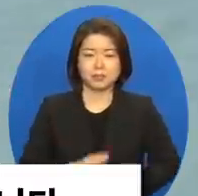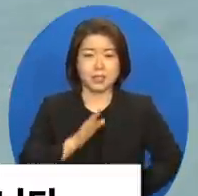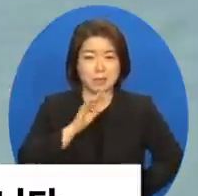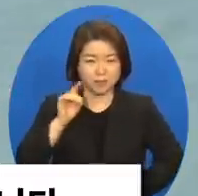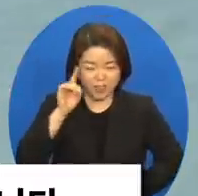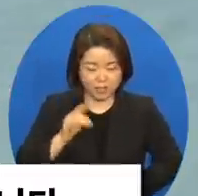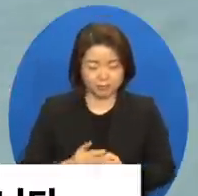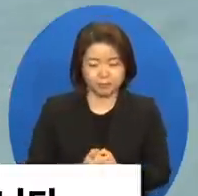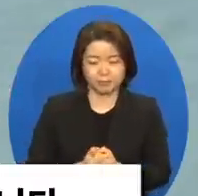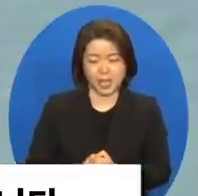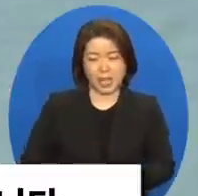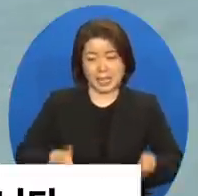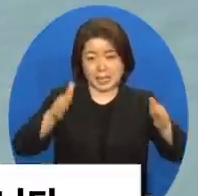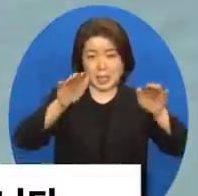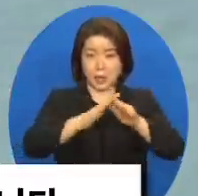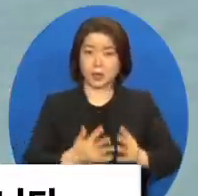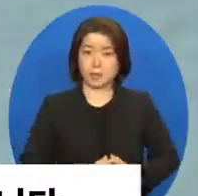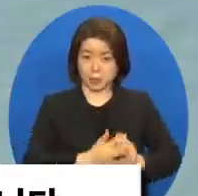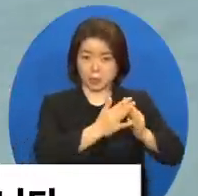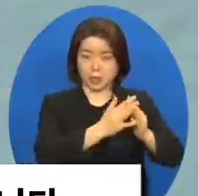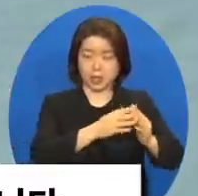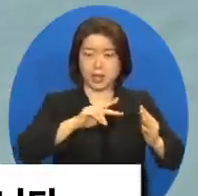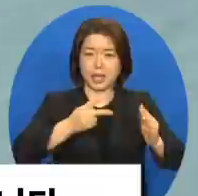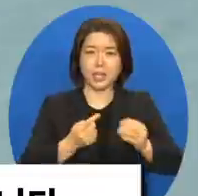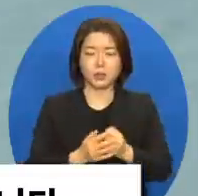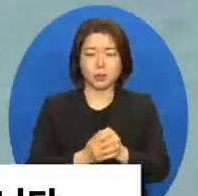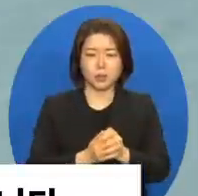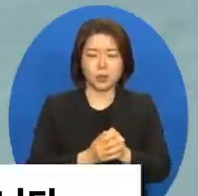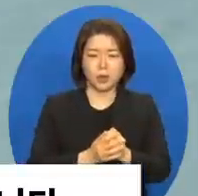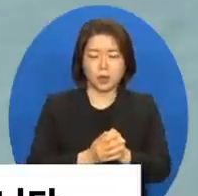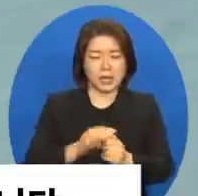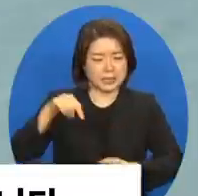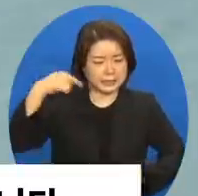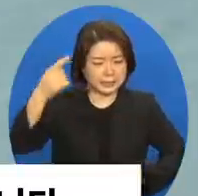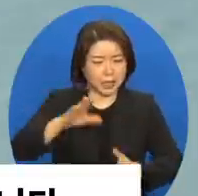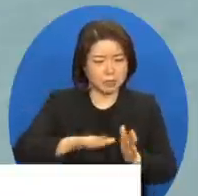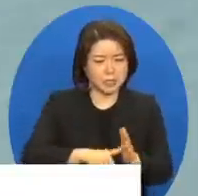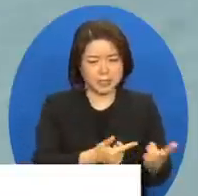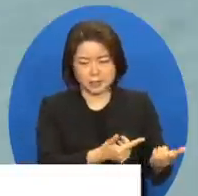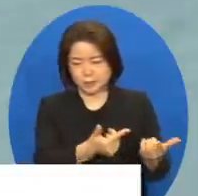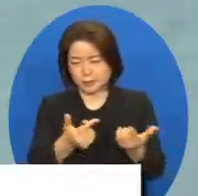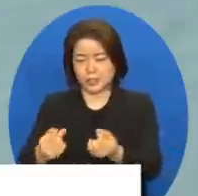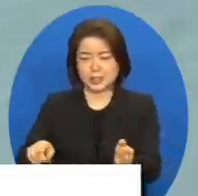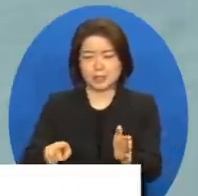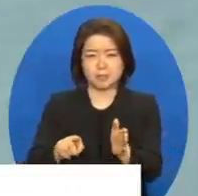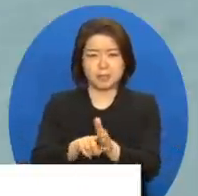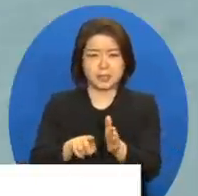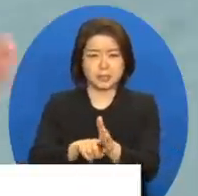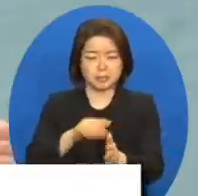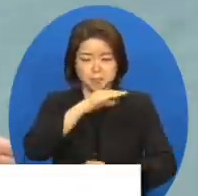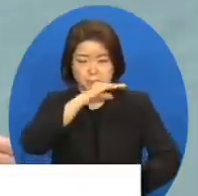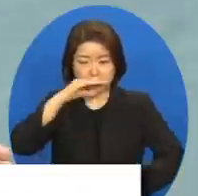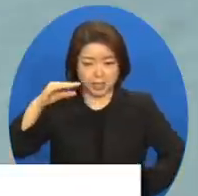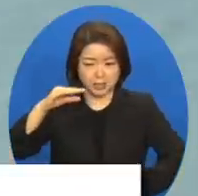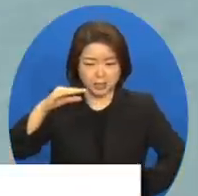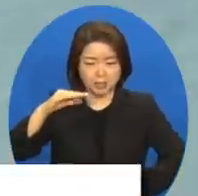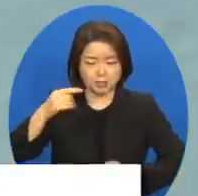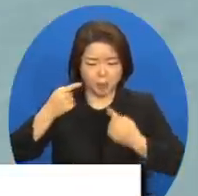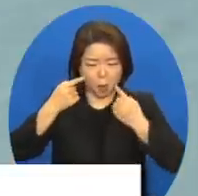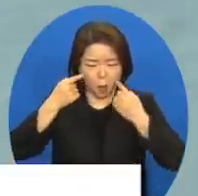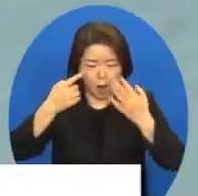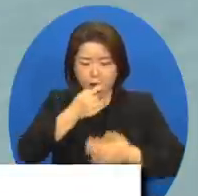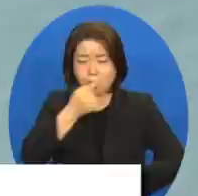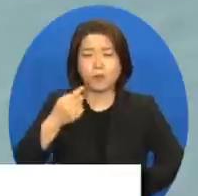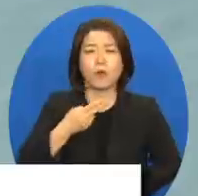다음 세대가 다 믿음 안에 서게 된다는 보장은 없습니다. 그래서 교육관을 건축하면서 우리가